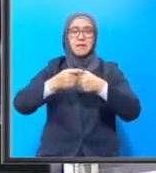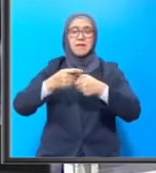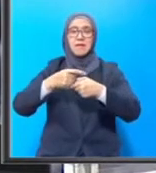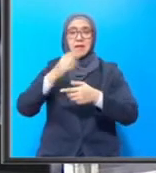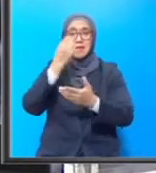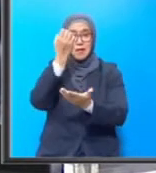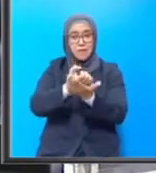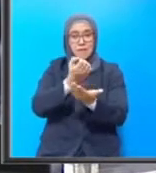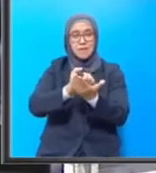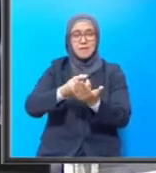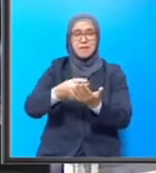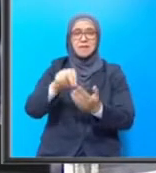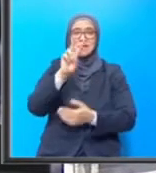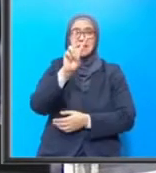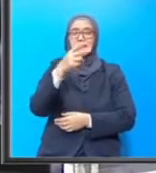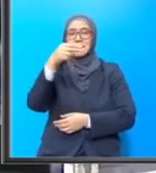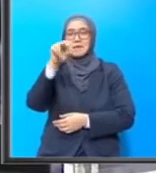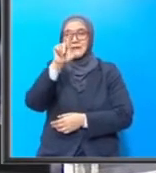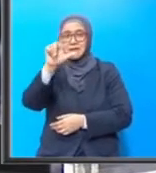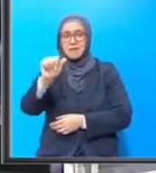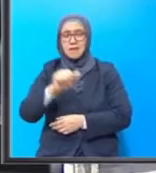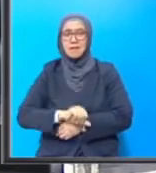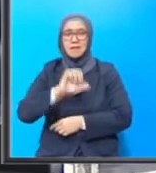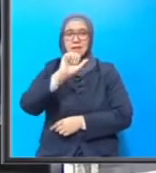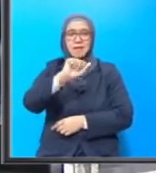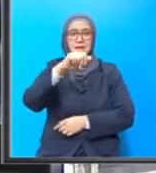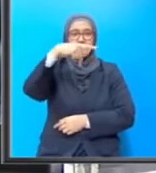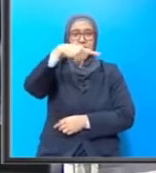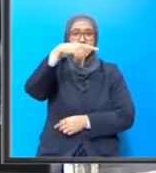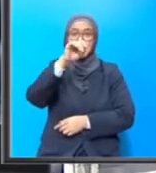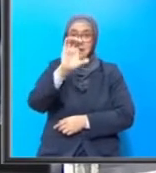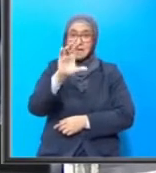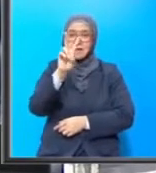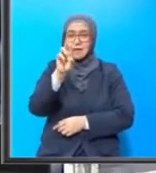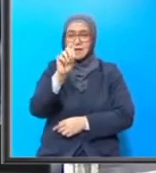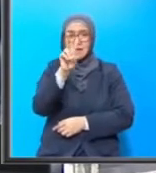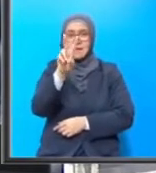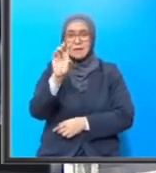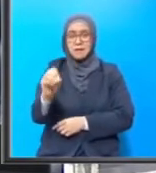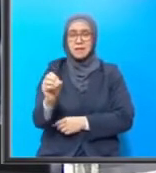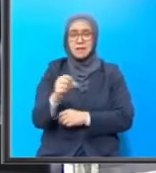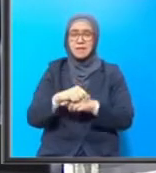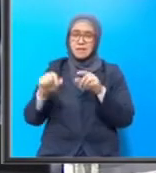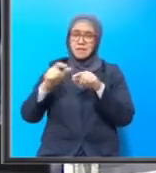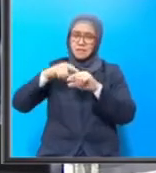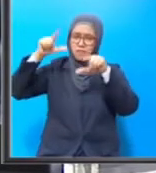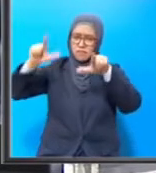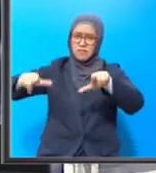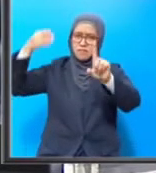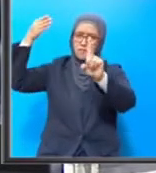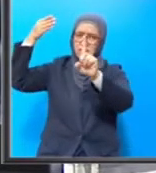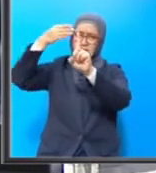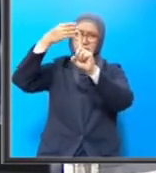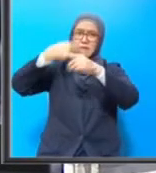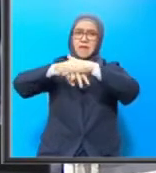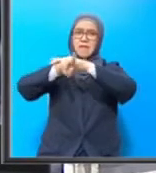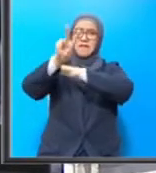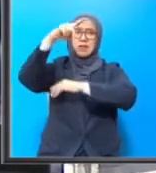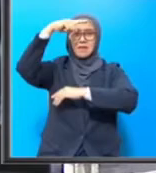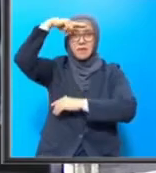hal Hai fx200 yang telah meletakkan satu isi